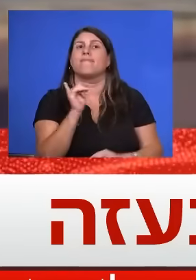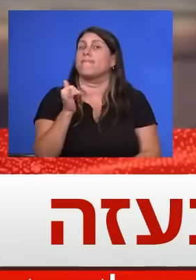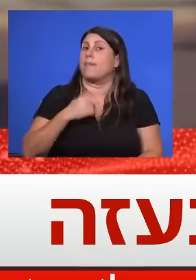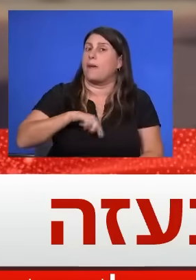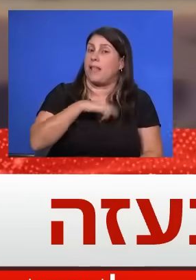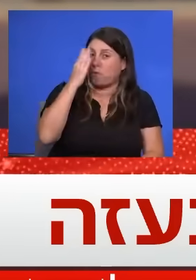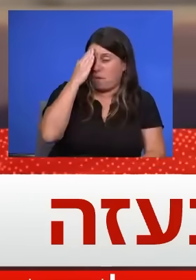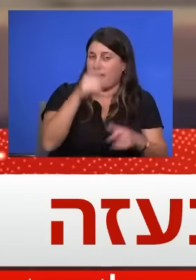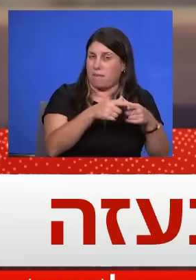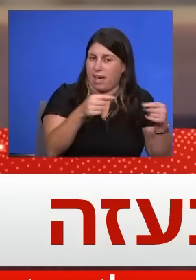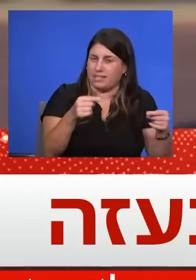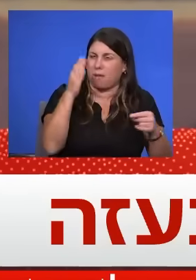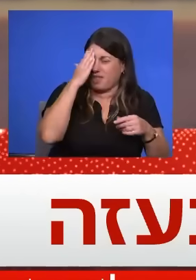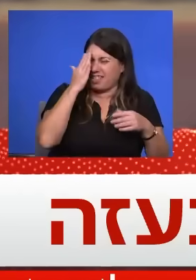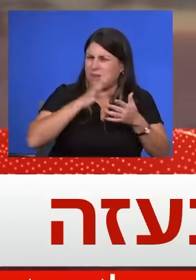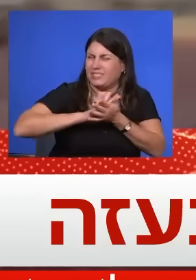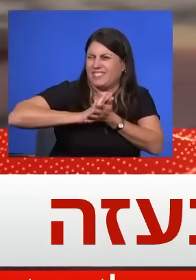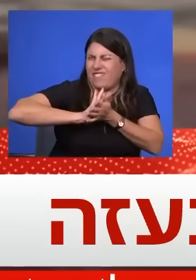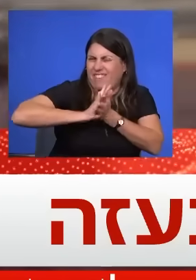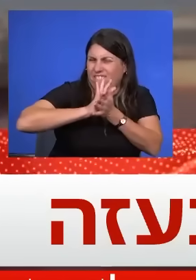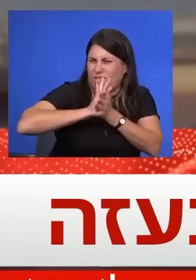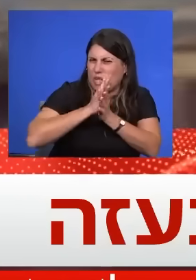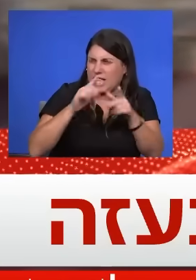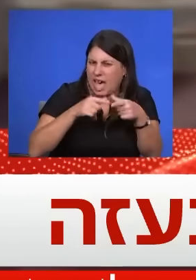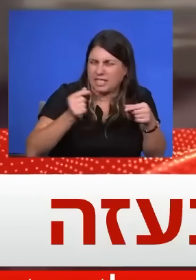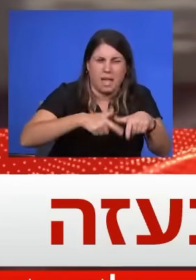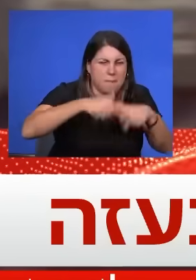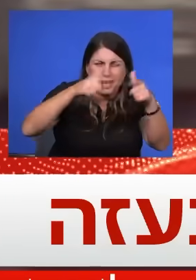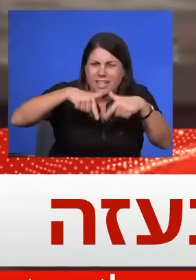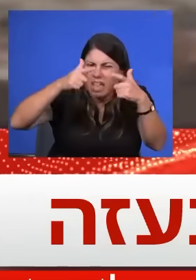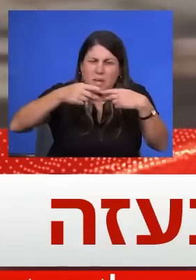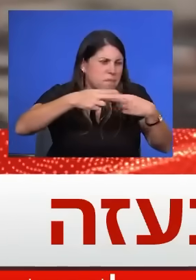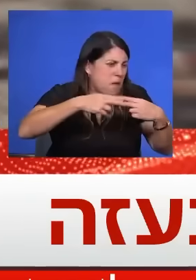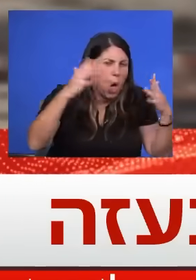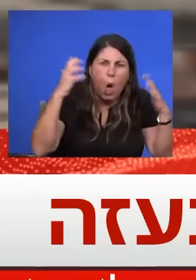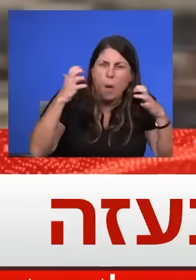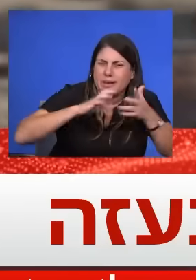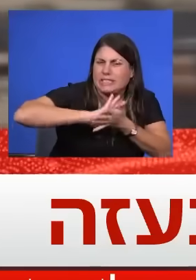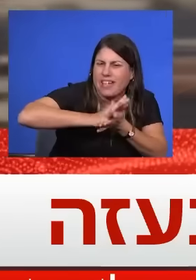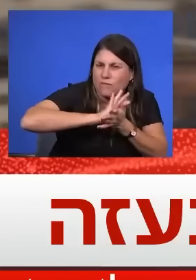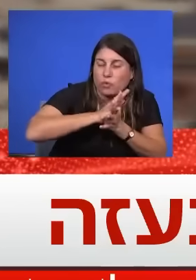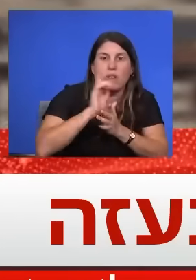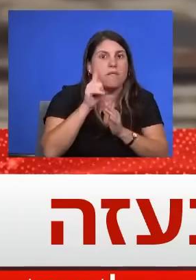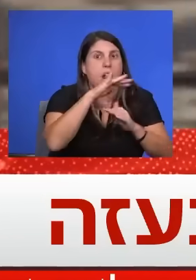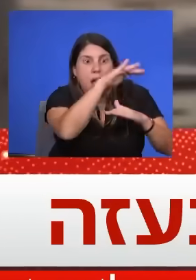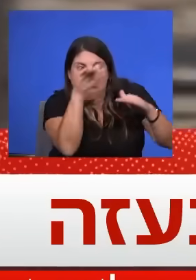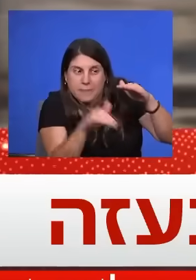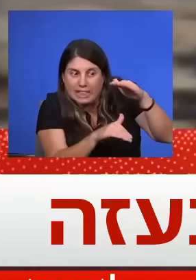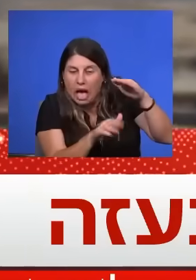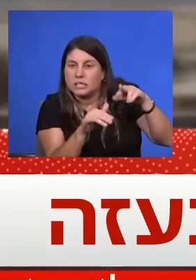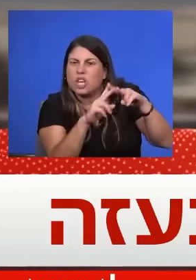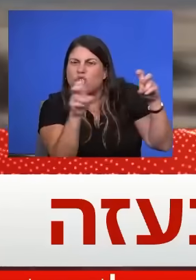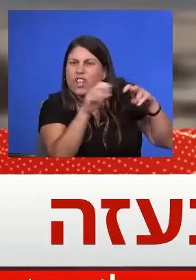הצפיפות הרבה בעזה, את הבניינים, את הקרבה, את העומס, את הצפיפות, אבל מתחת לעזה יש עיר תחתית, עיר שלמה